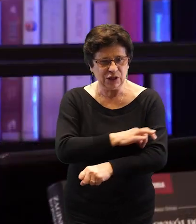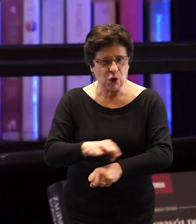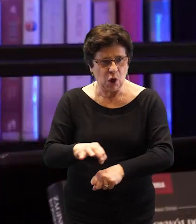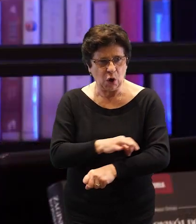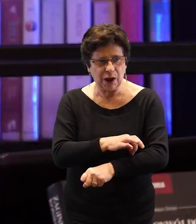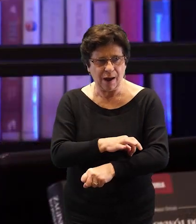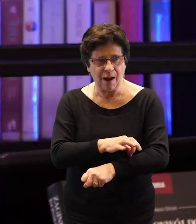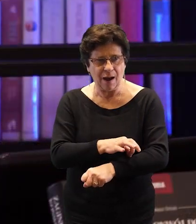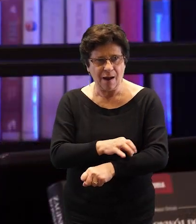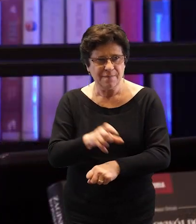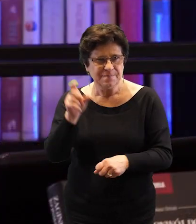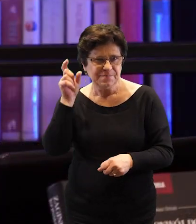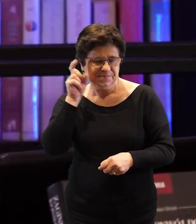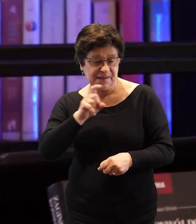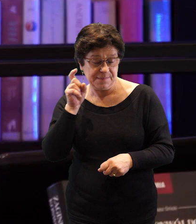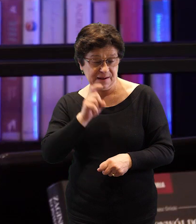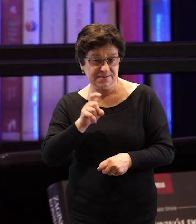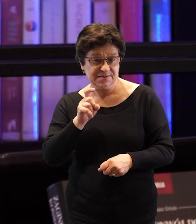niezwykle zaawansowaną,